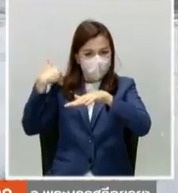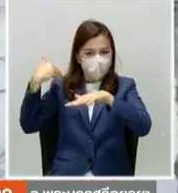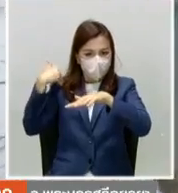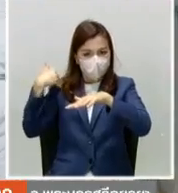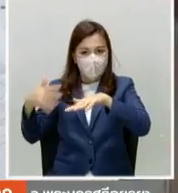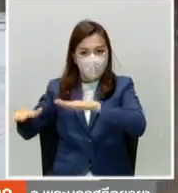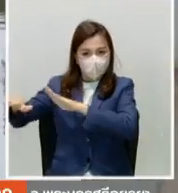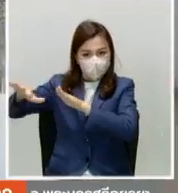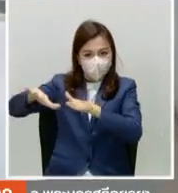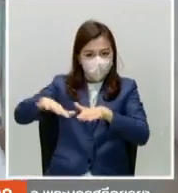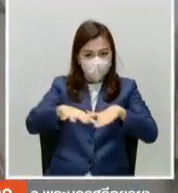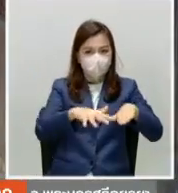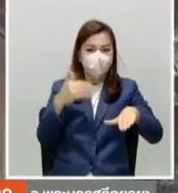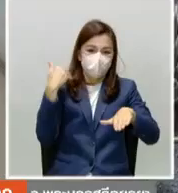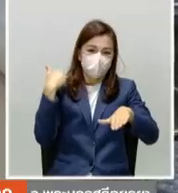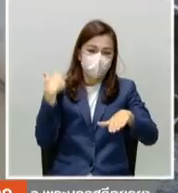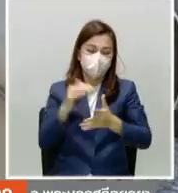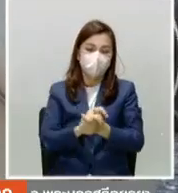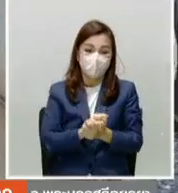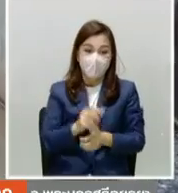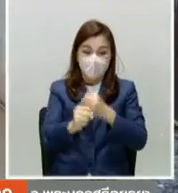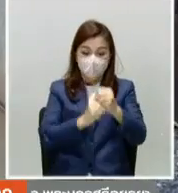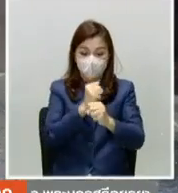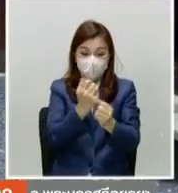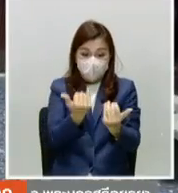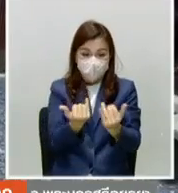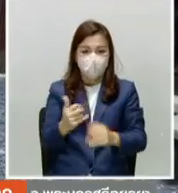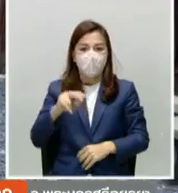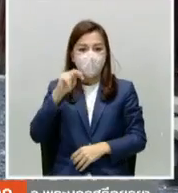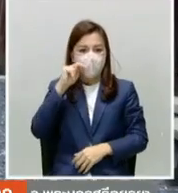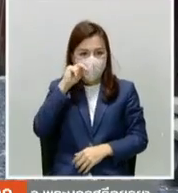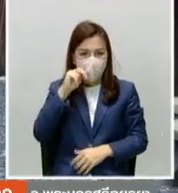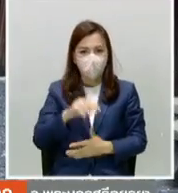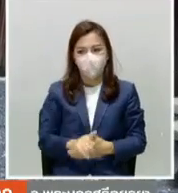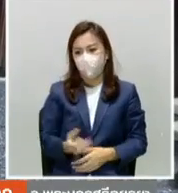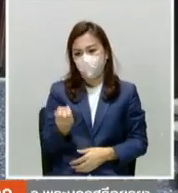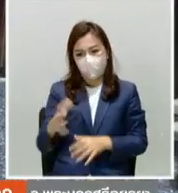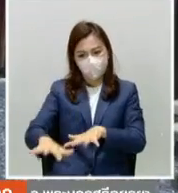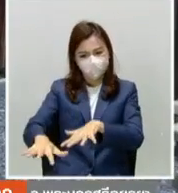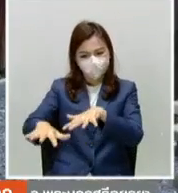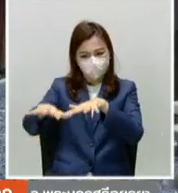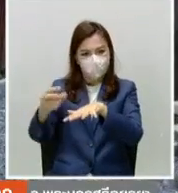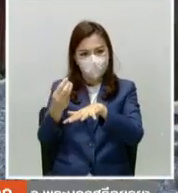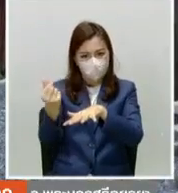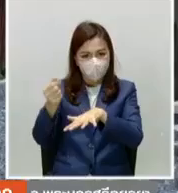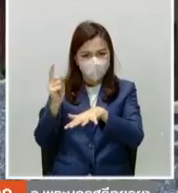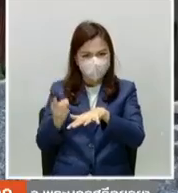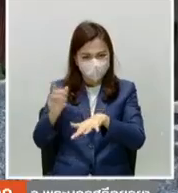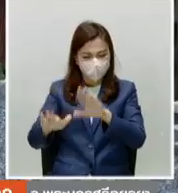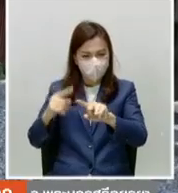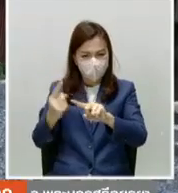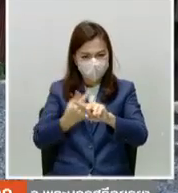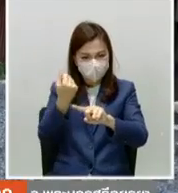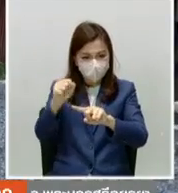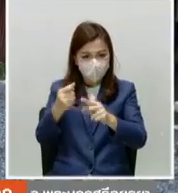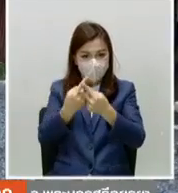วก็เข้าท่วมแล้วหลายจุดครับชาวบ้านบอกว่าปีนี้น้ำมากแล้วก็มาเร็วกว่าทุกปีปกตินั้นจะเริ่มท่วมในช่วงเดือนตุลาคม